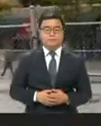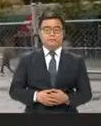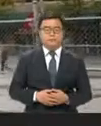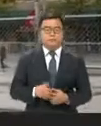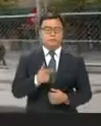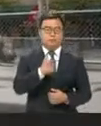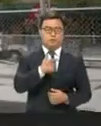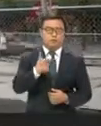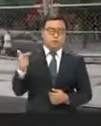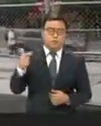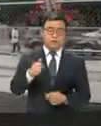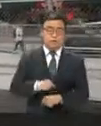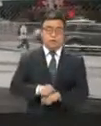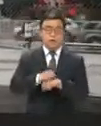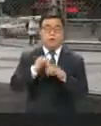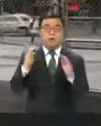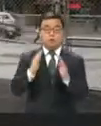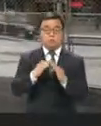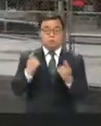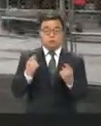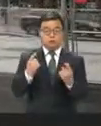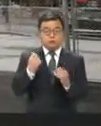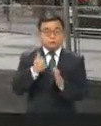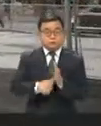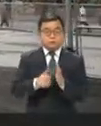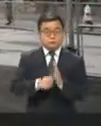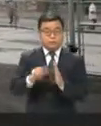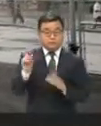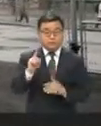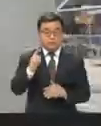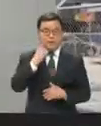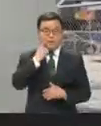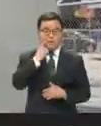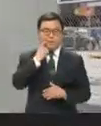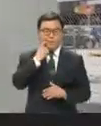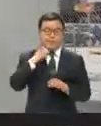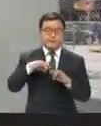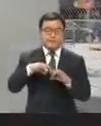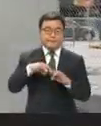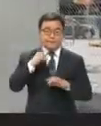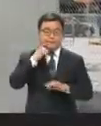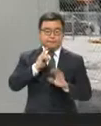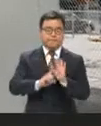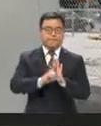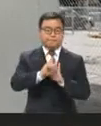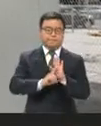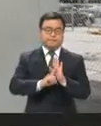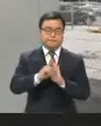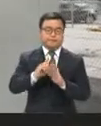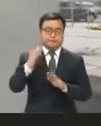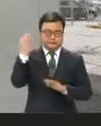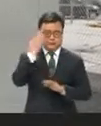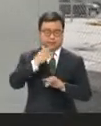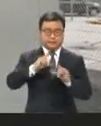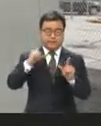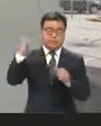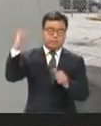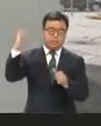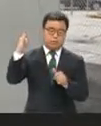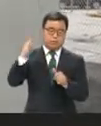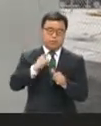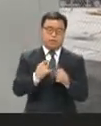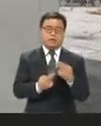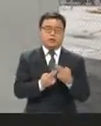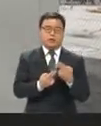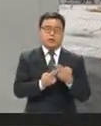거대한 창고처럼 생긴 이 물체는 사실 배터리입니다. 맑은 날 생성된 태양에너지를 저장하는 대형